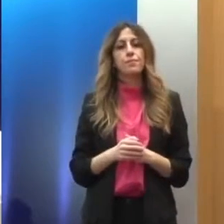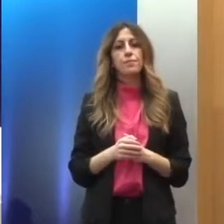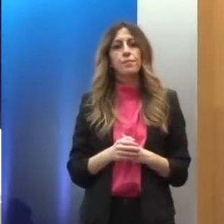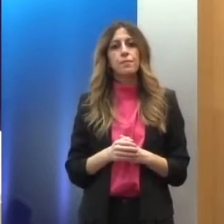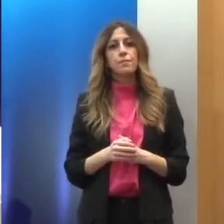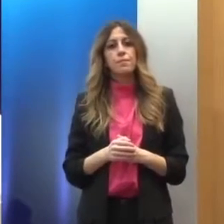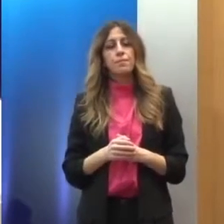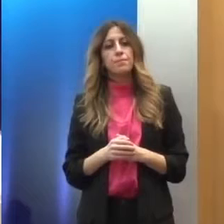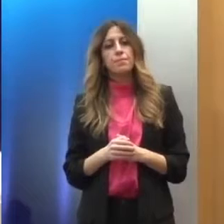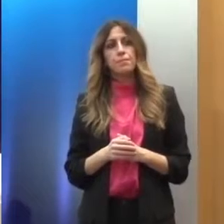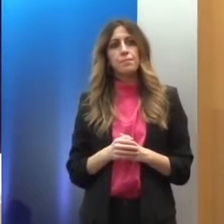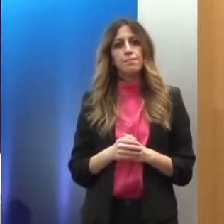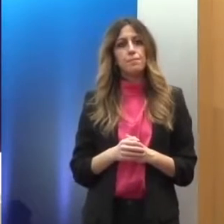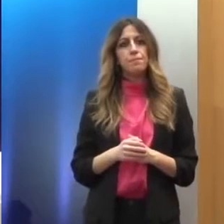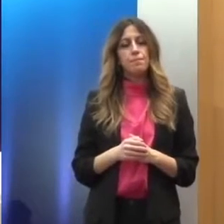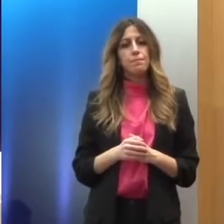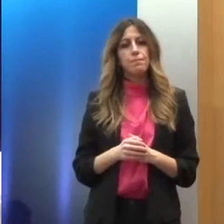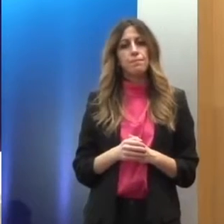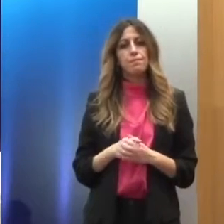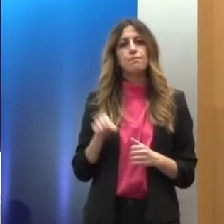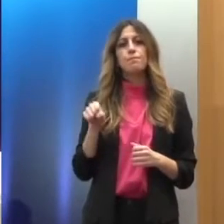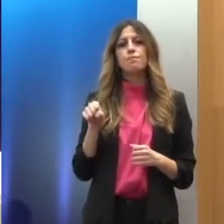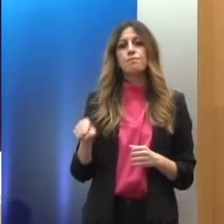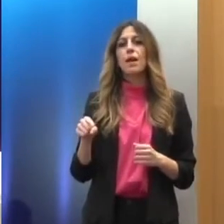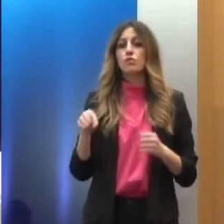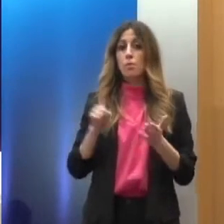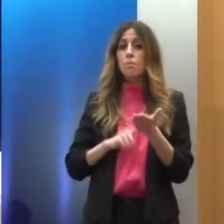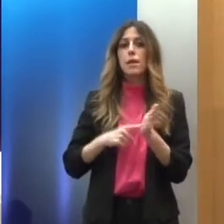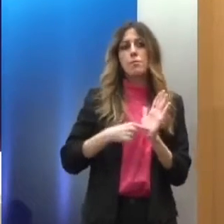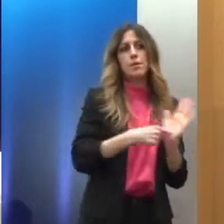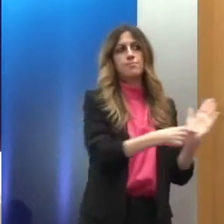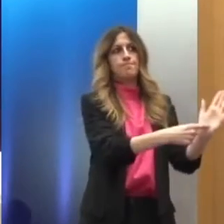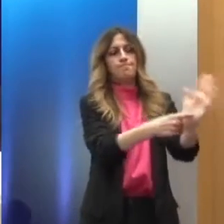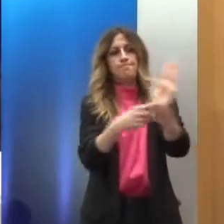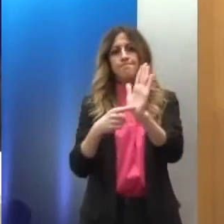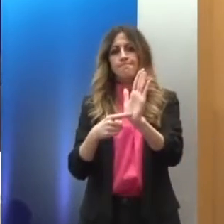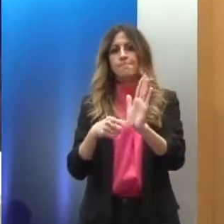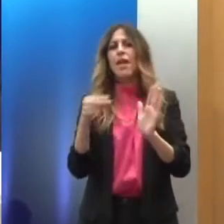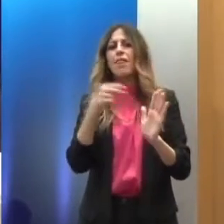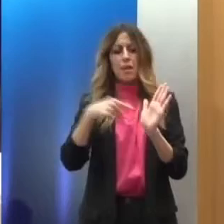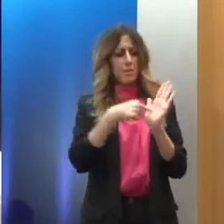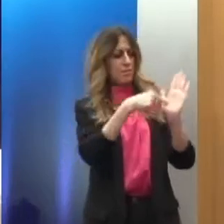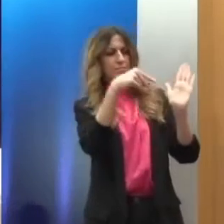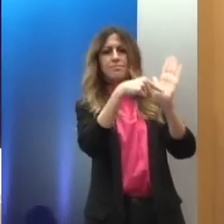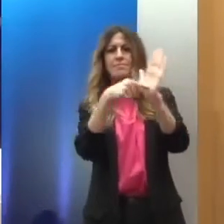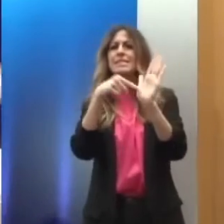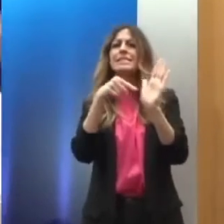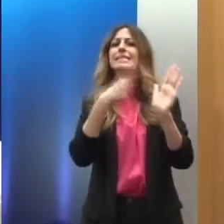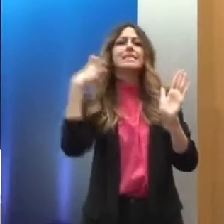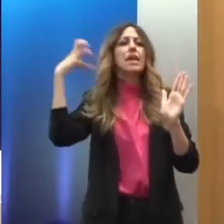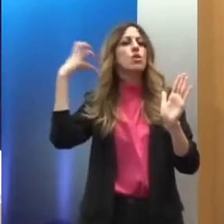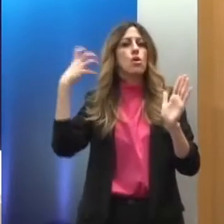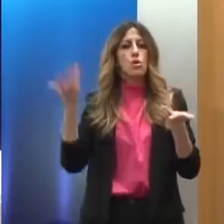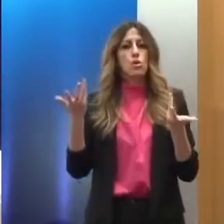πολύ μεγάλη, να έχει πολύ μεγάλη, μεγαλύτερη προβολή. Τι θέλω να πω με τη μεγαλύτερη προβολή. Τον τελευταίο